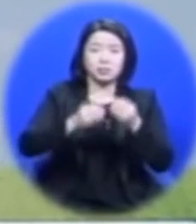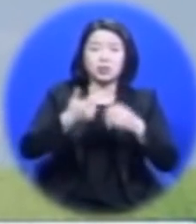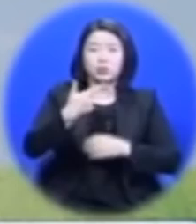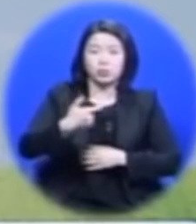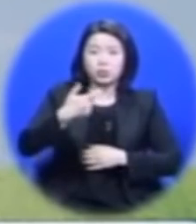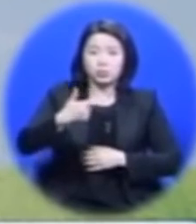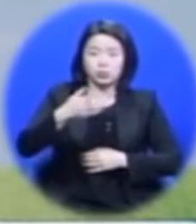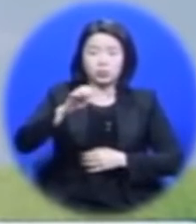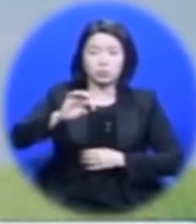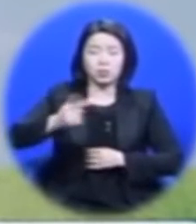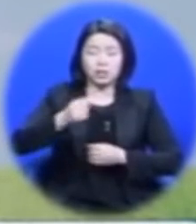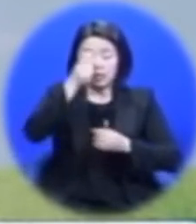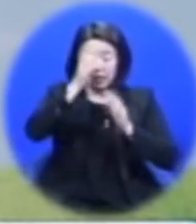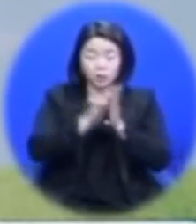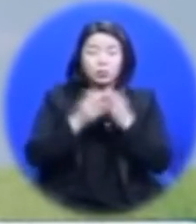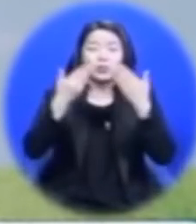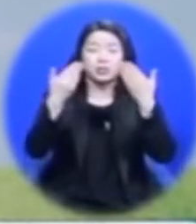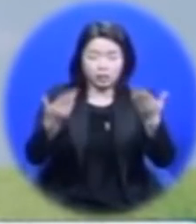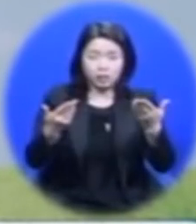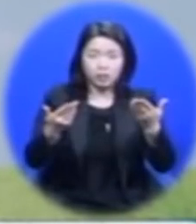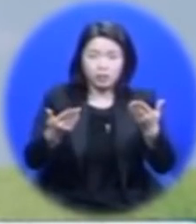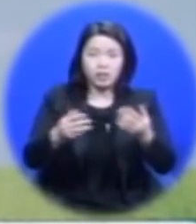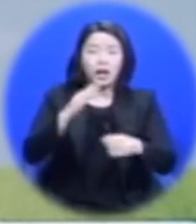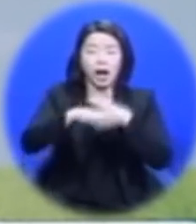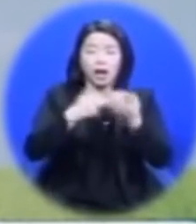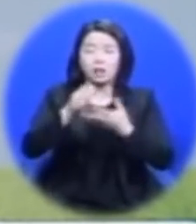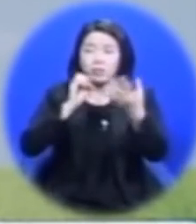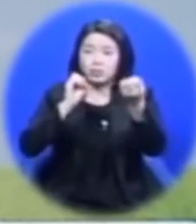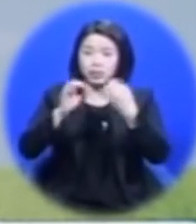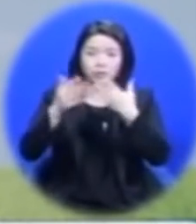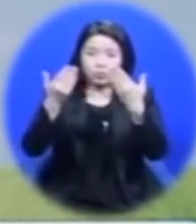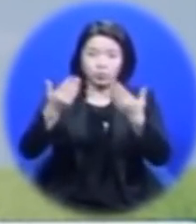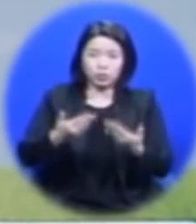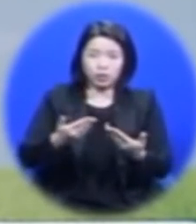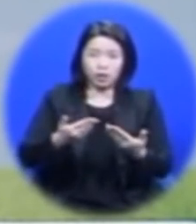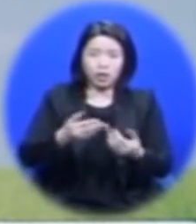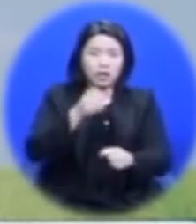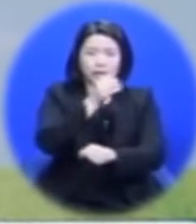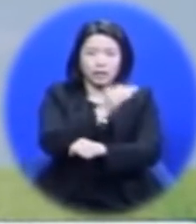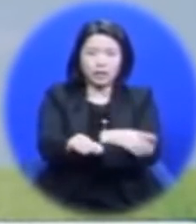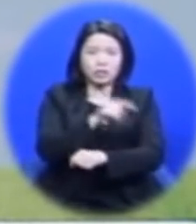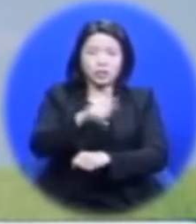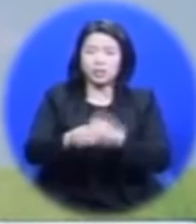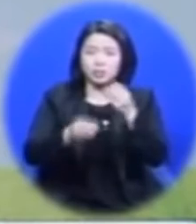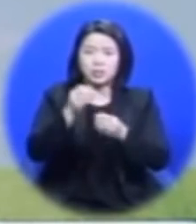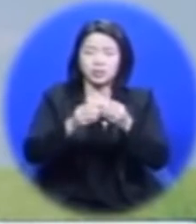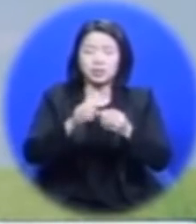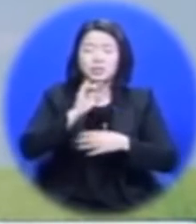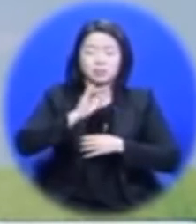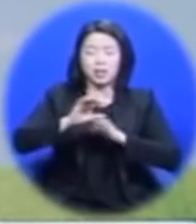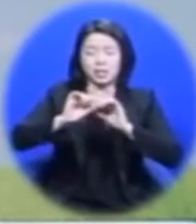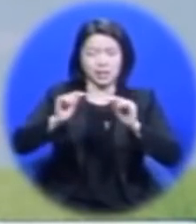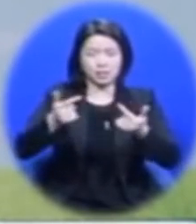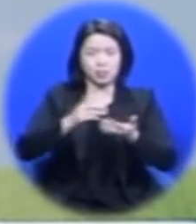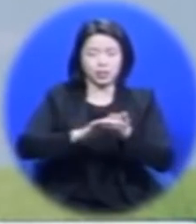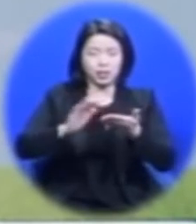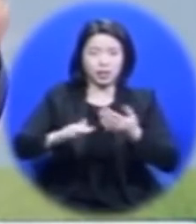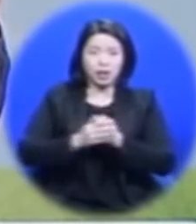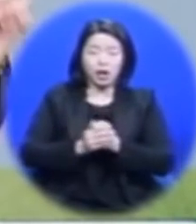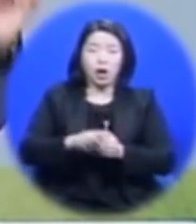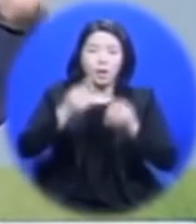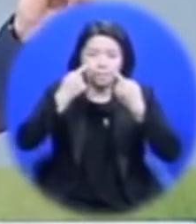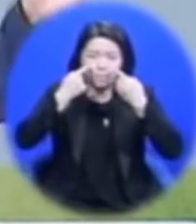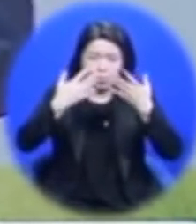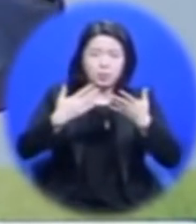66편은 기도했더니 하나님이 응답해 주셨다. 단순히 그 메시지만 말씀하고 있는 게 아닙니다.